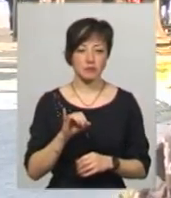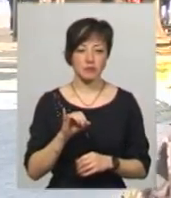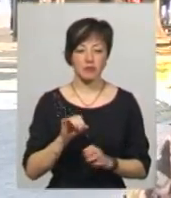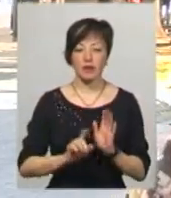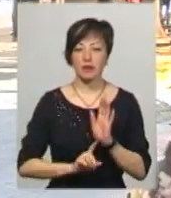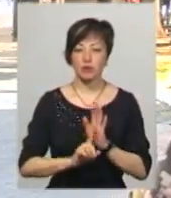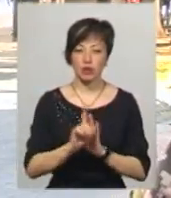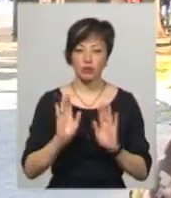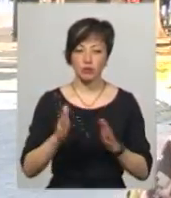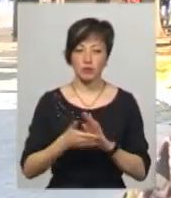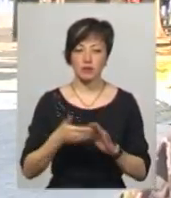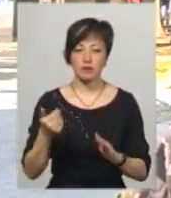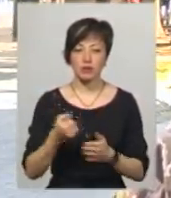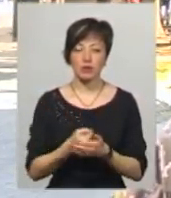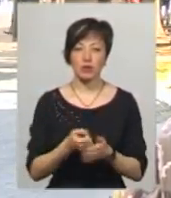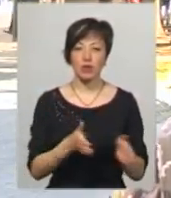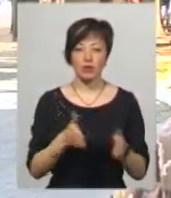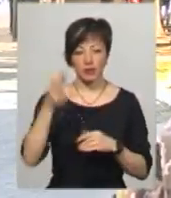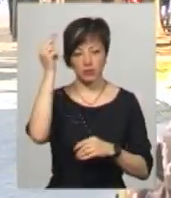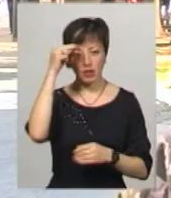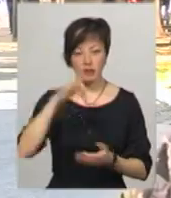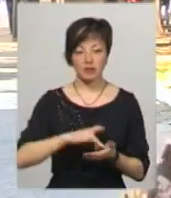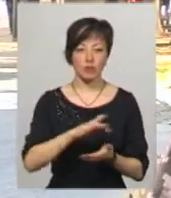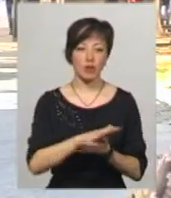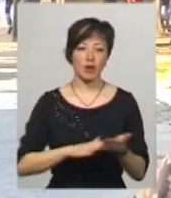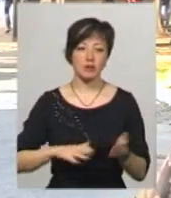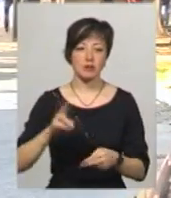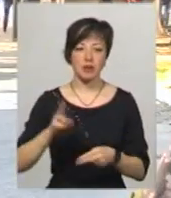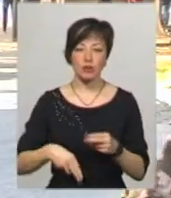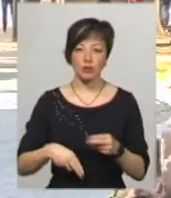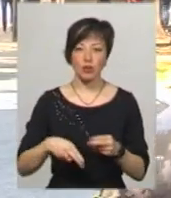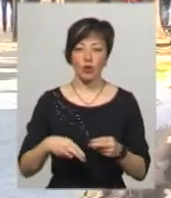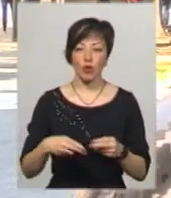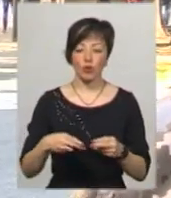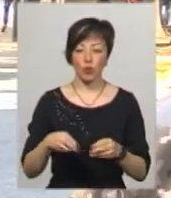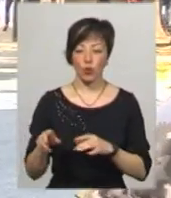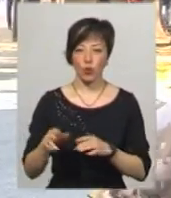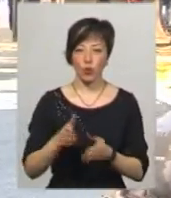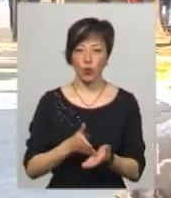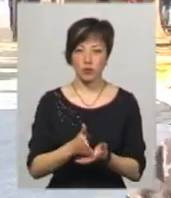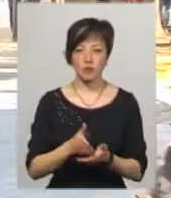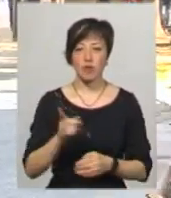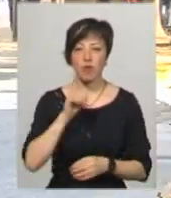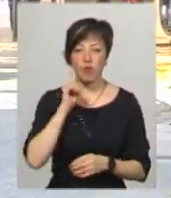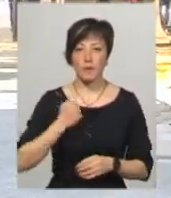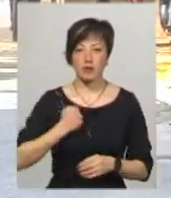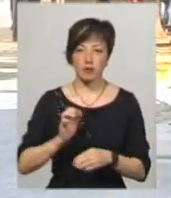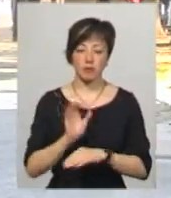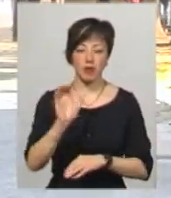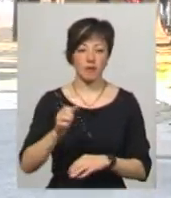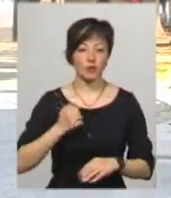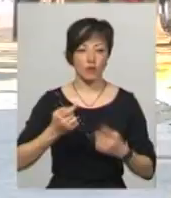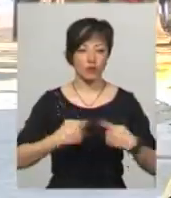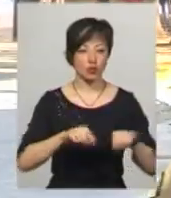спочатку вони будуть призиватися для підготовки до навчальних центрів, в подальшому, після закінчення проходження курсу молодого бійця в навчальних центрах, будуть направлені до